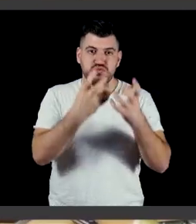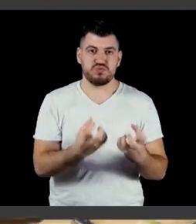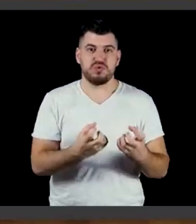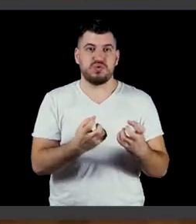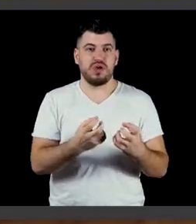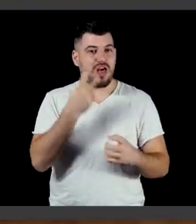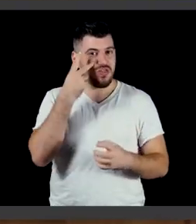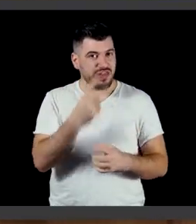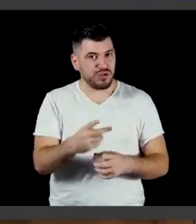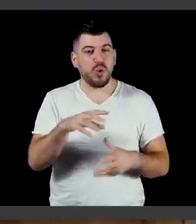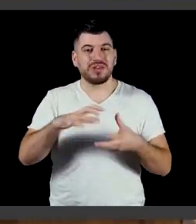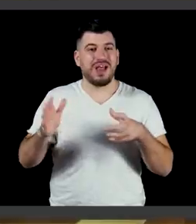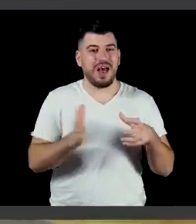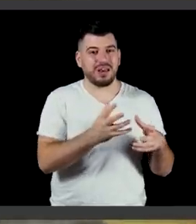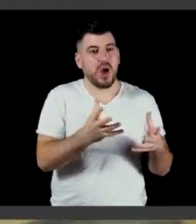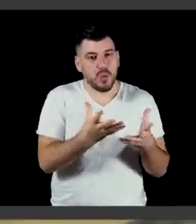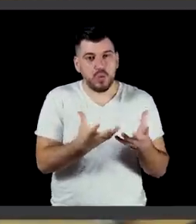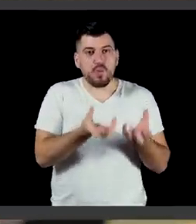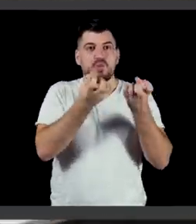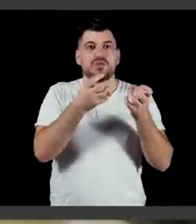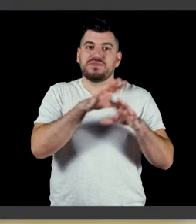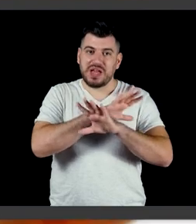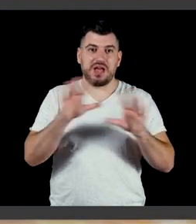κάνει μέσα τα λαχανικά μας. Τα αφήνω στην άκρη.